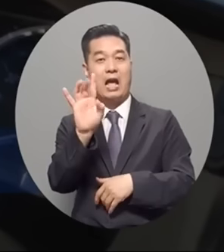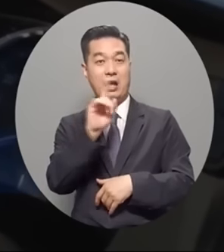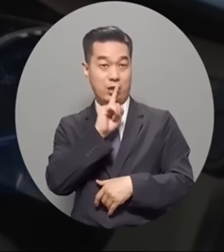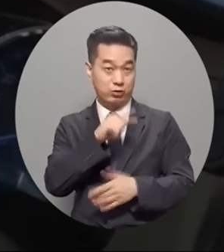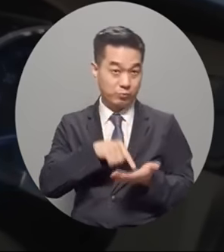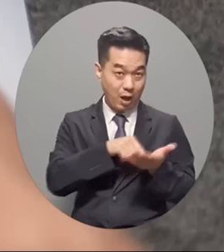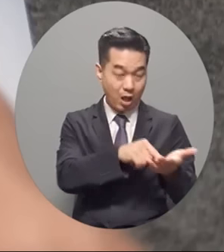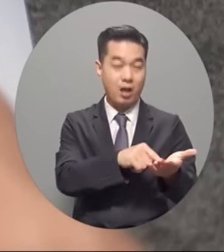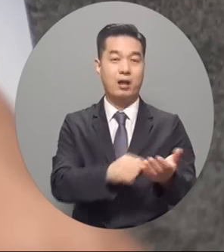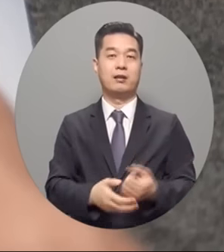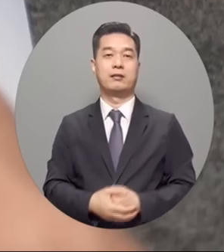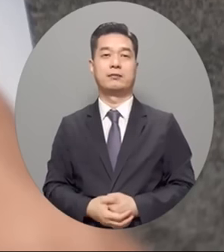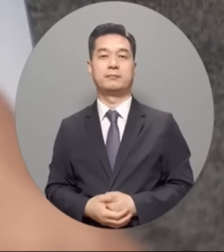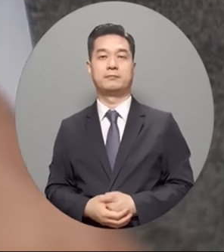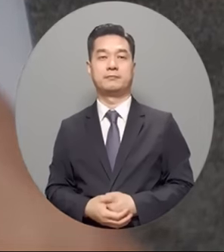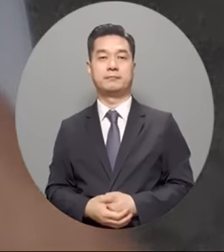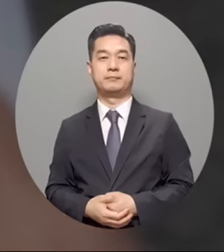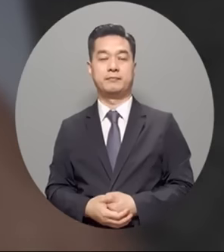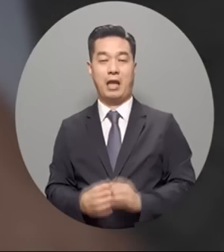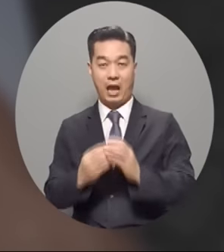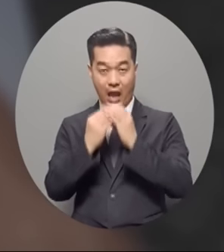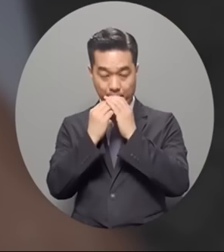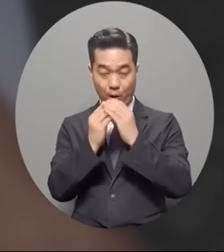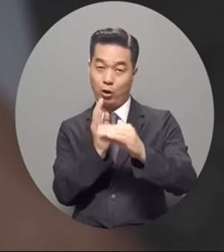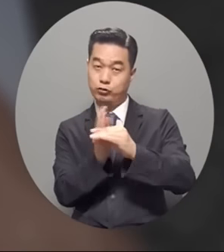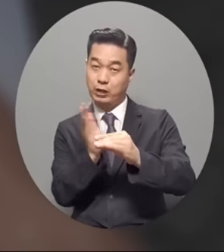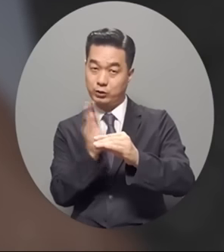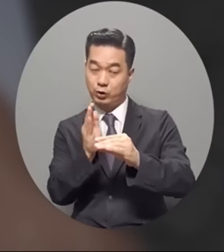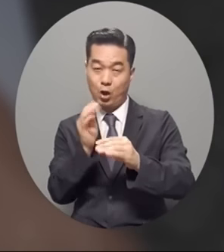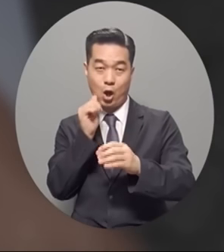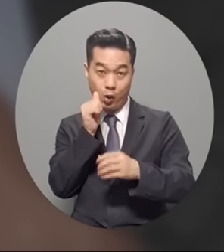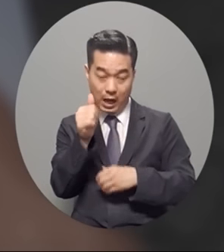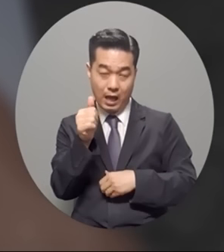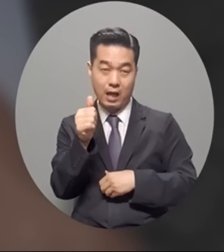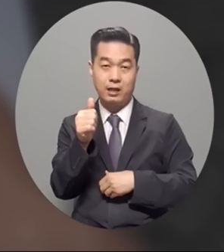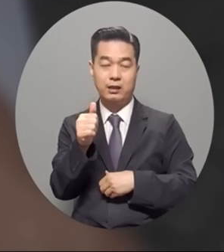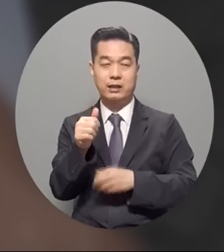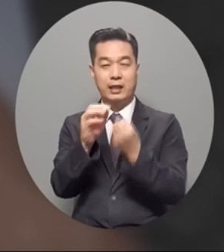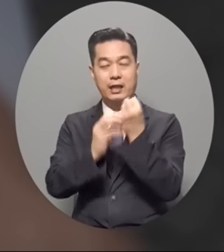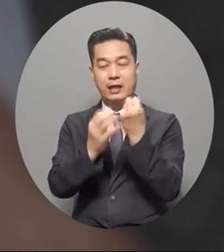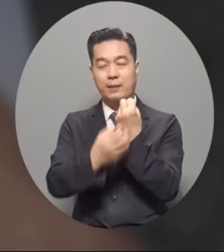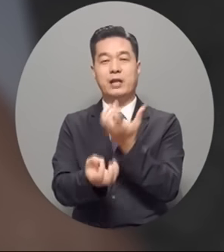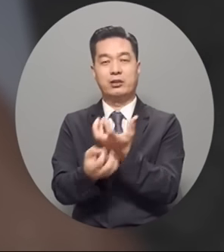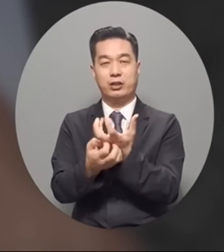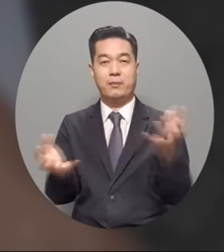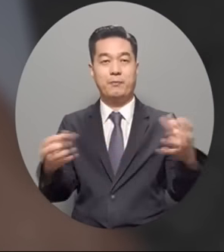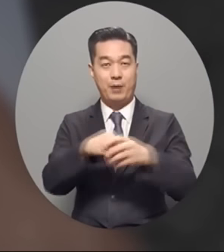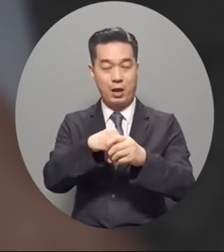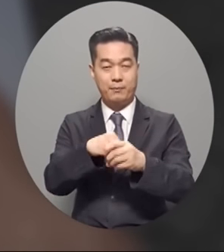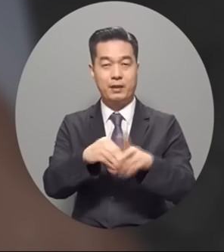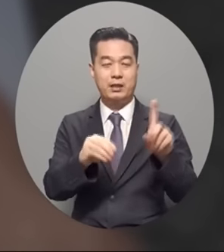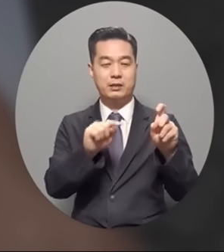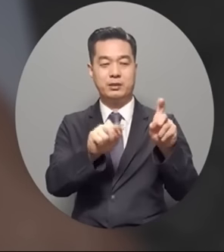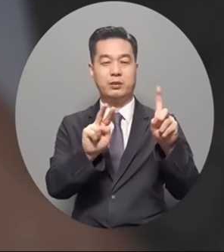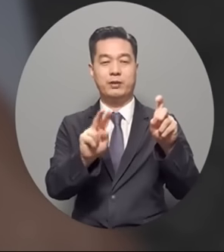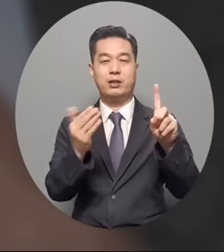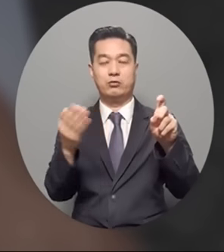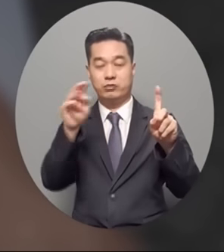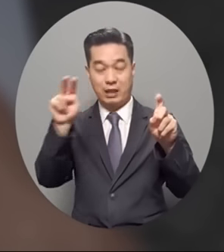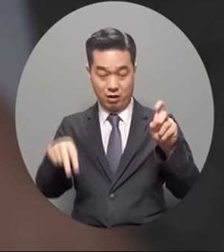one? 햄버거와 중간 크기 탄산음료, 감자튀김 세트 가격은 $11.29. 우리